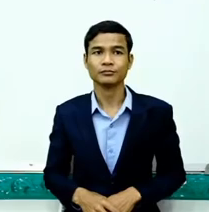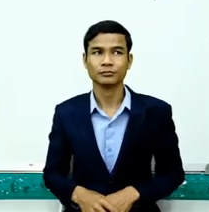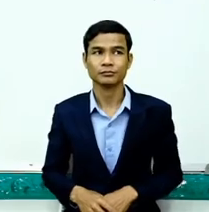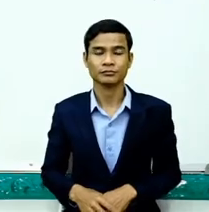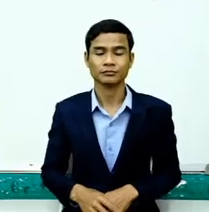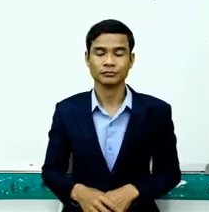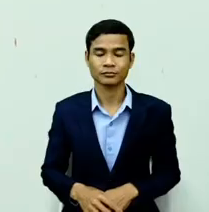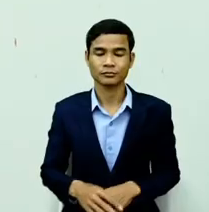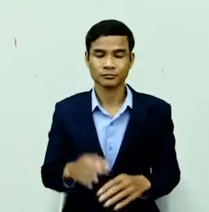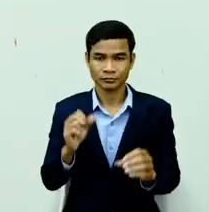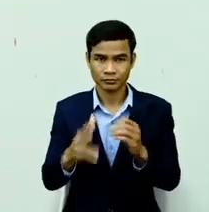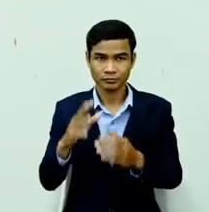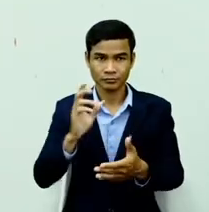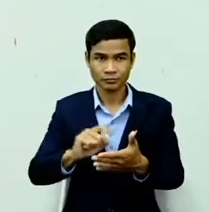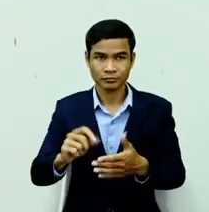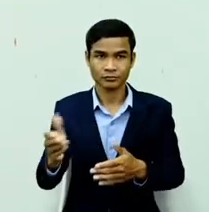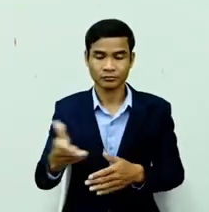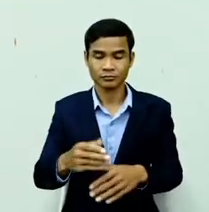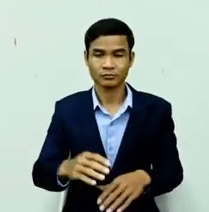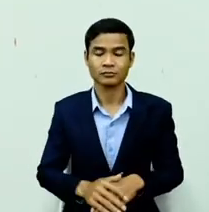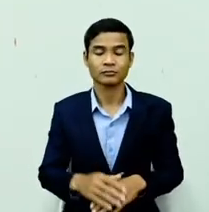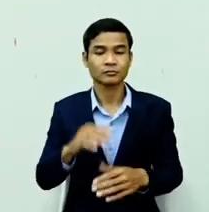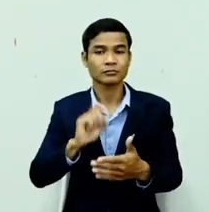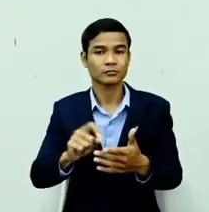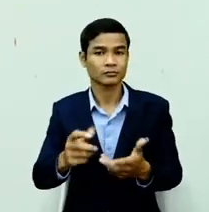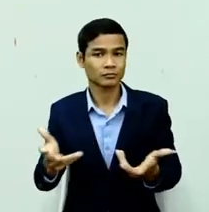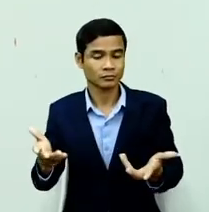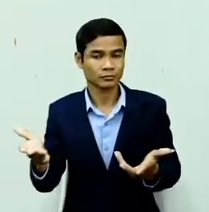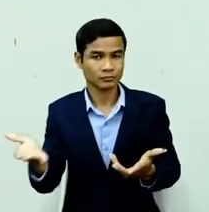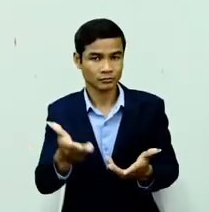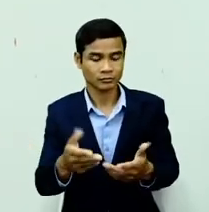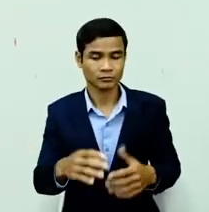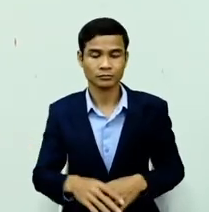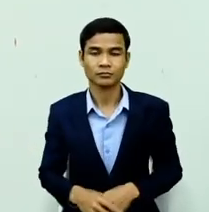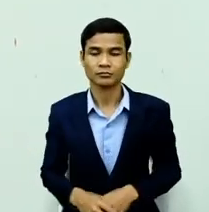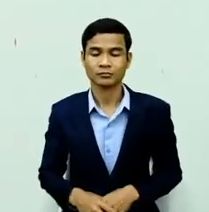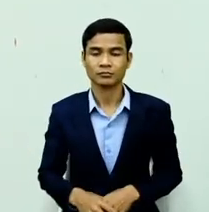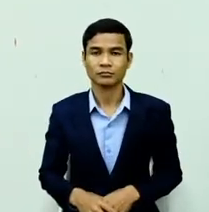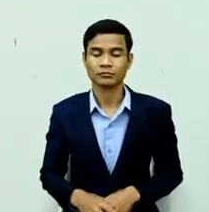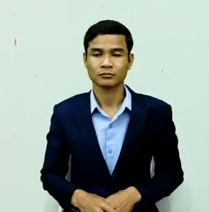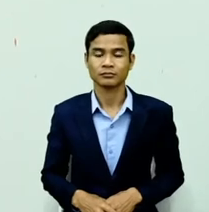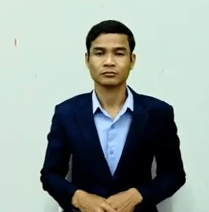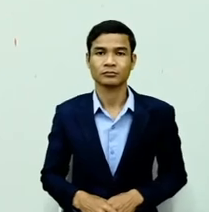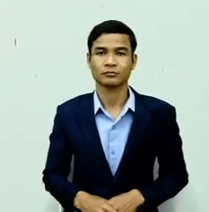cha sạch xe mà con bị rô tế cha sạch xe đêm địch lạc đáy